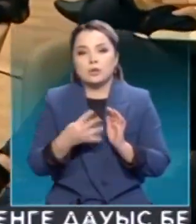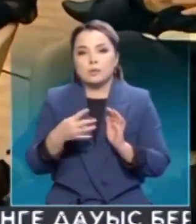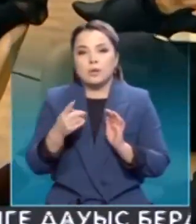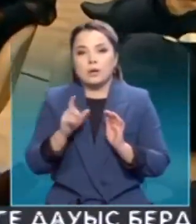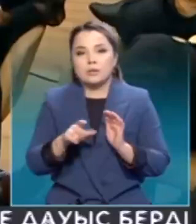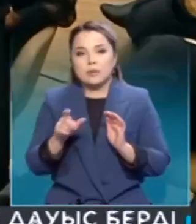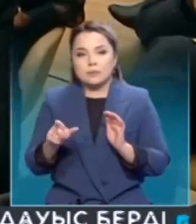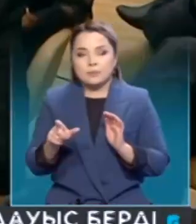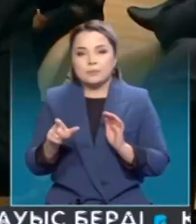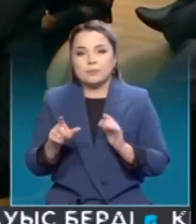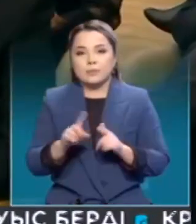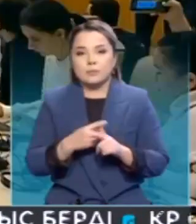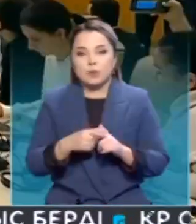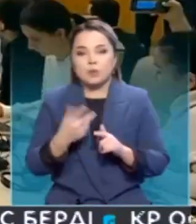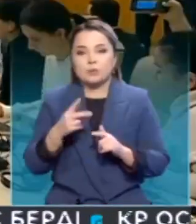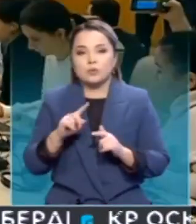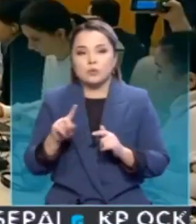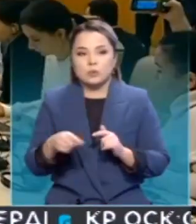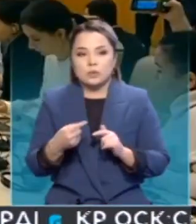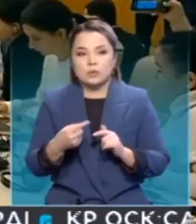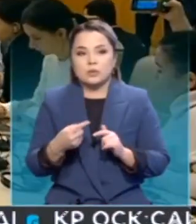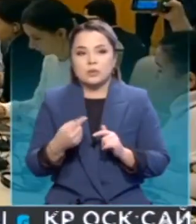271 641 адам, немесе